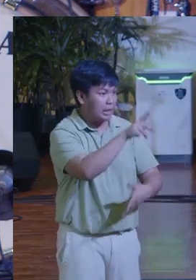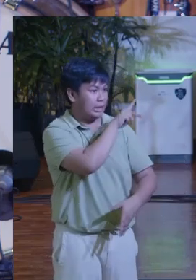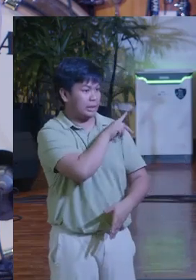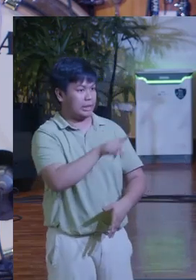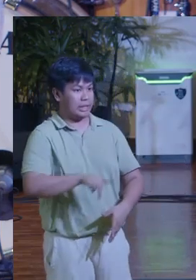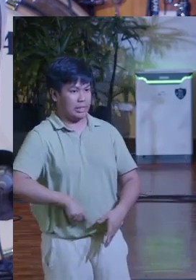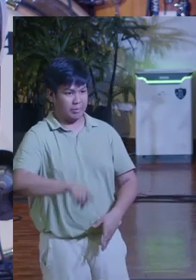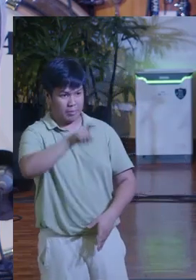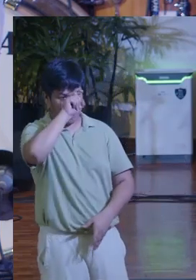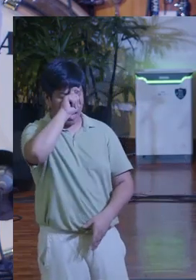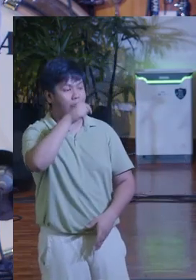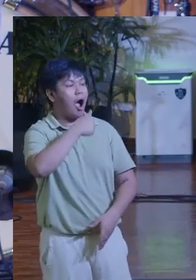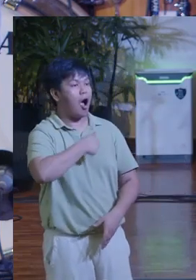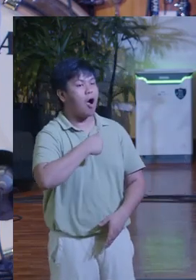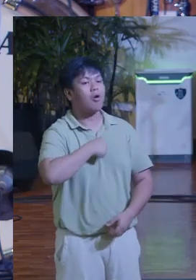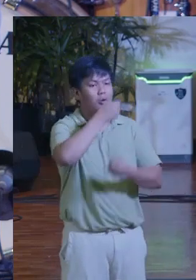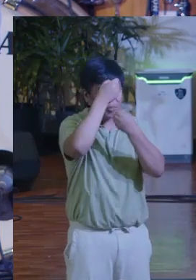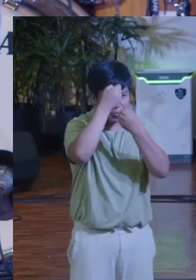Siya ang aking